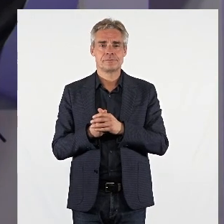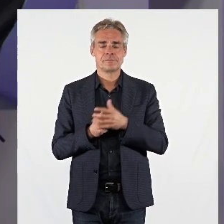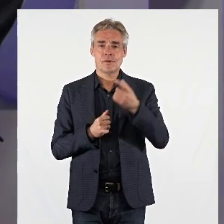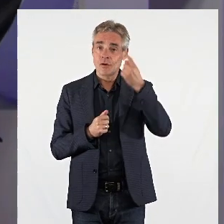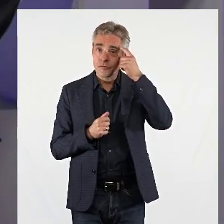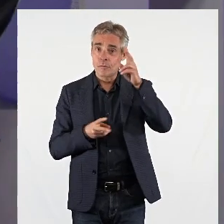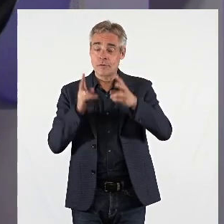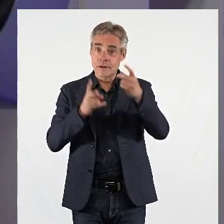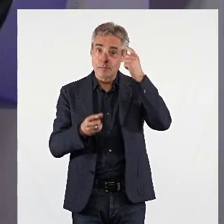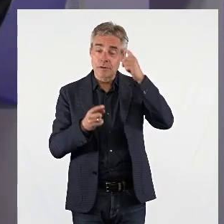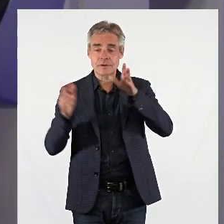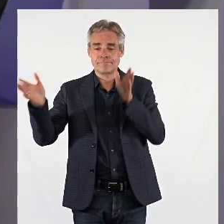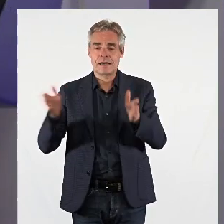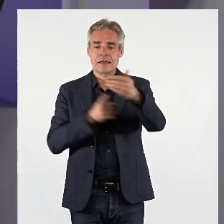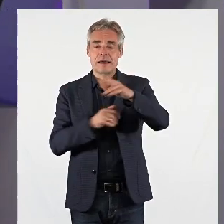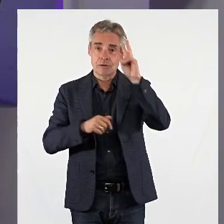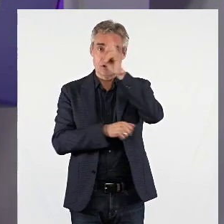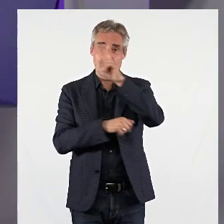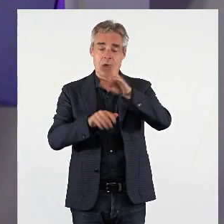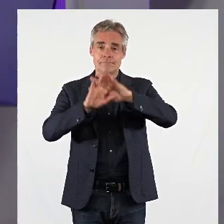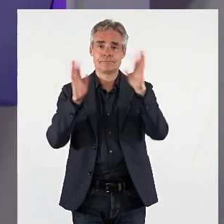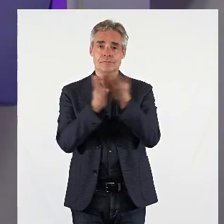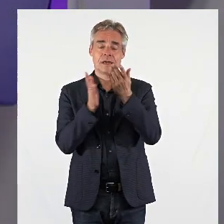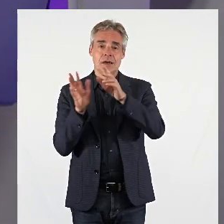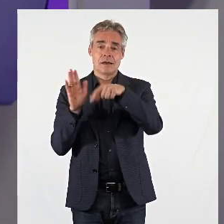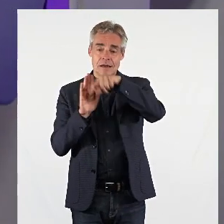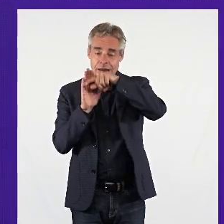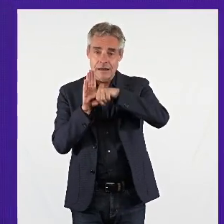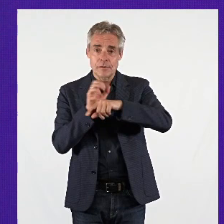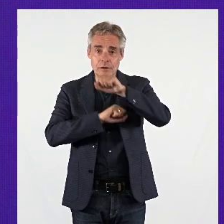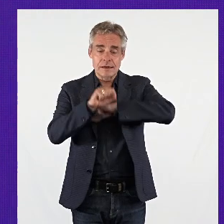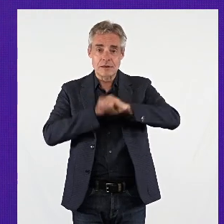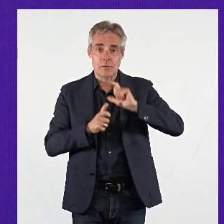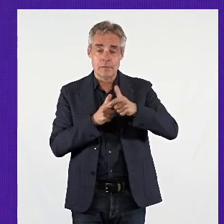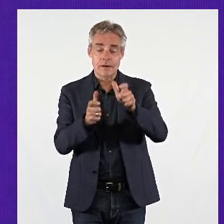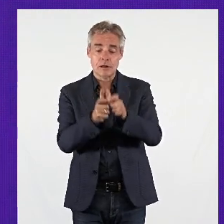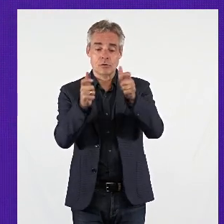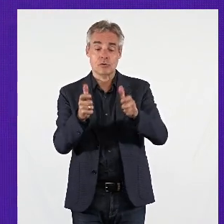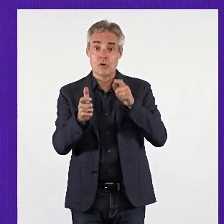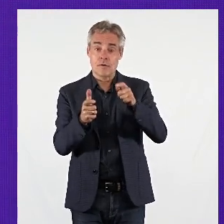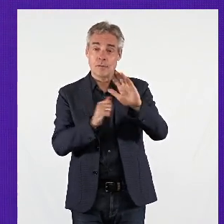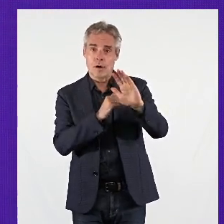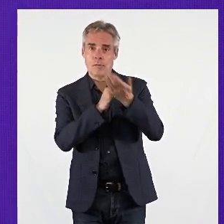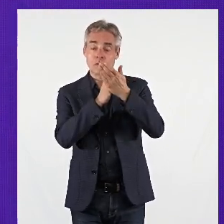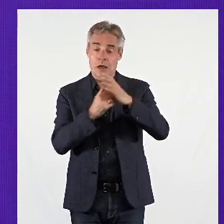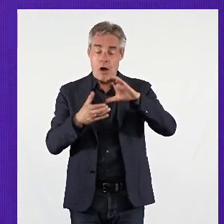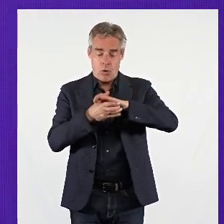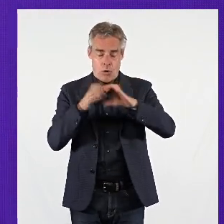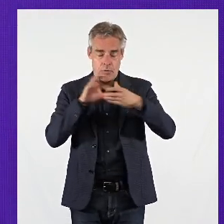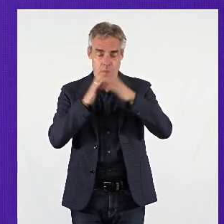le cadre global de régulation de ces structures. Vous avez montré à quel point il pouvait être complexe et